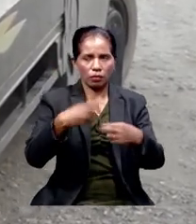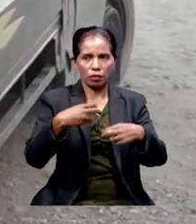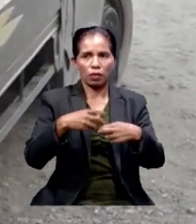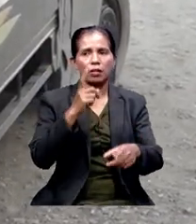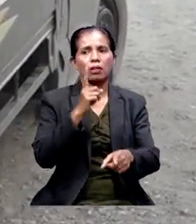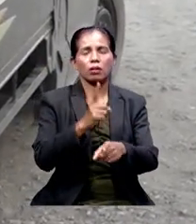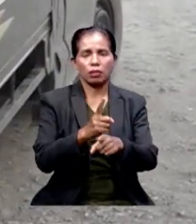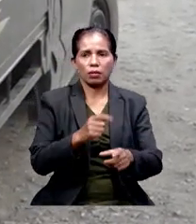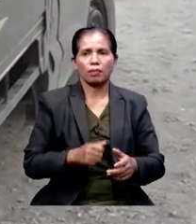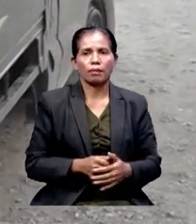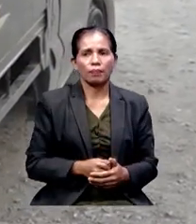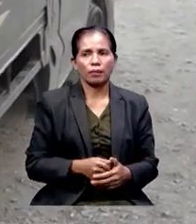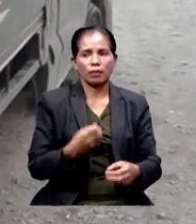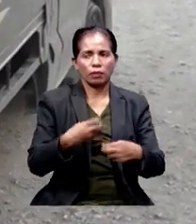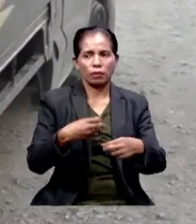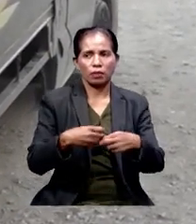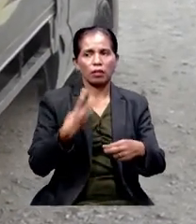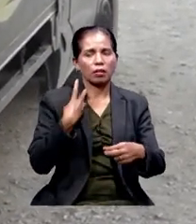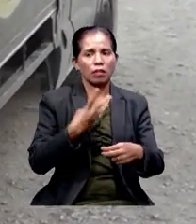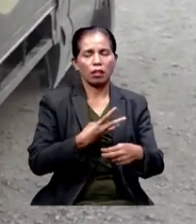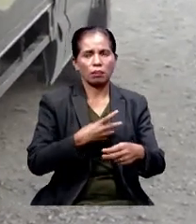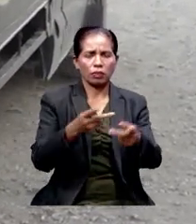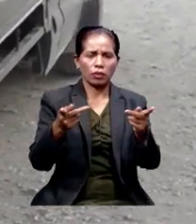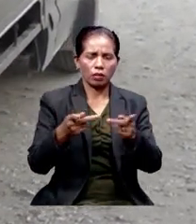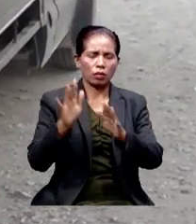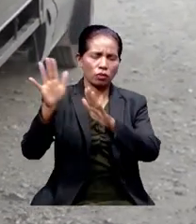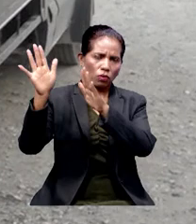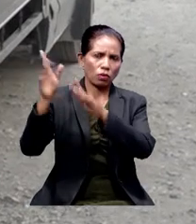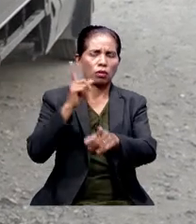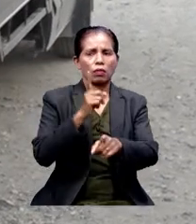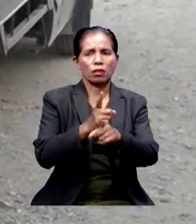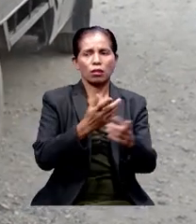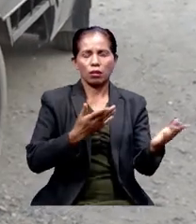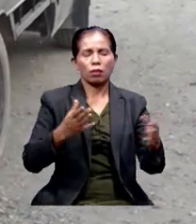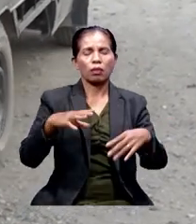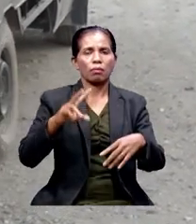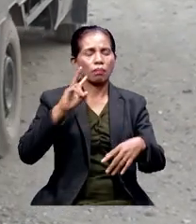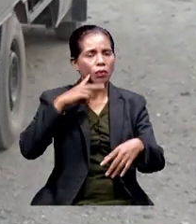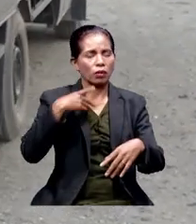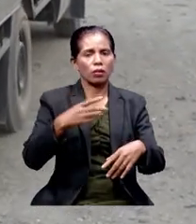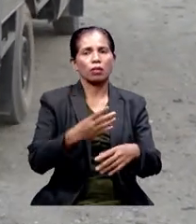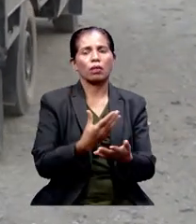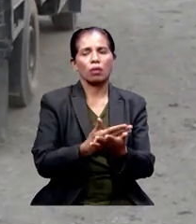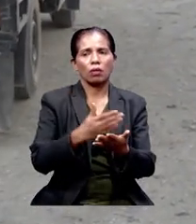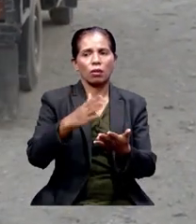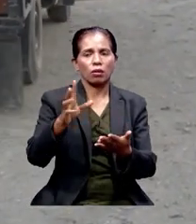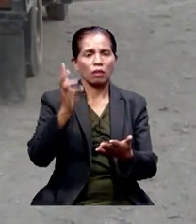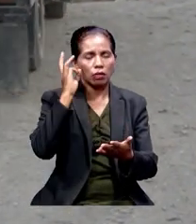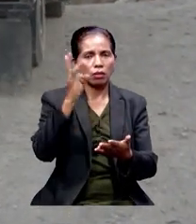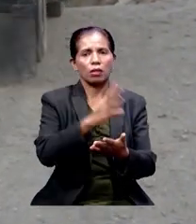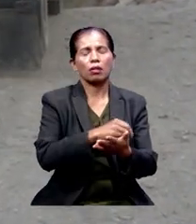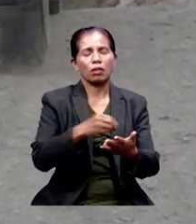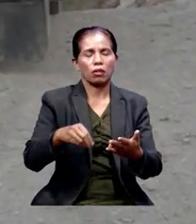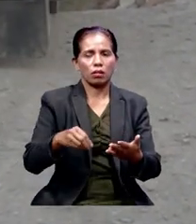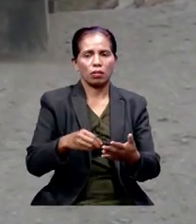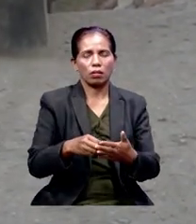susar tamba ami ini bak ari dulu ras ros sini lori fulang itu anet mas fantia ni hola itu an hola ha itu an baten ni